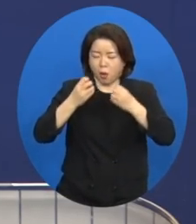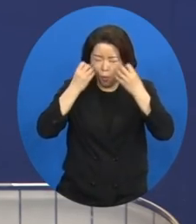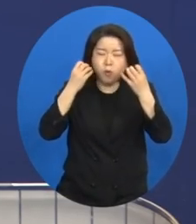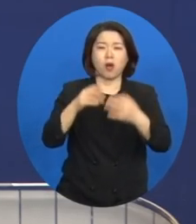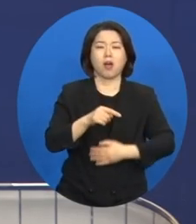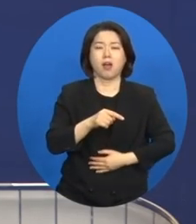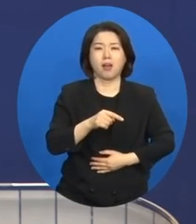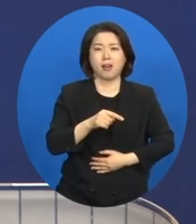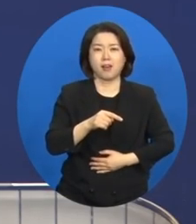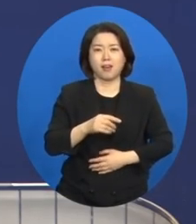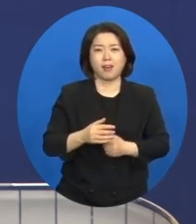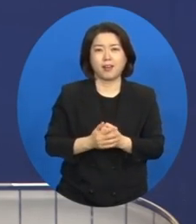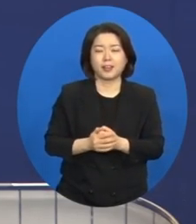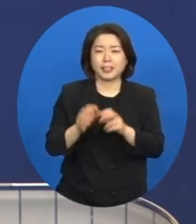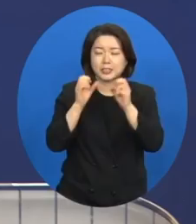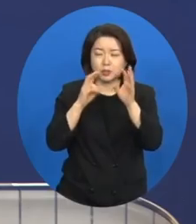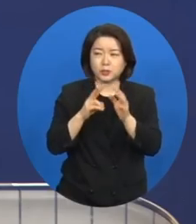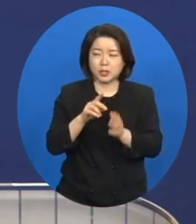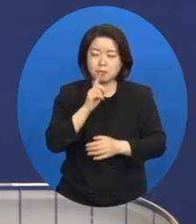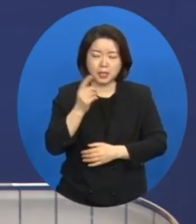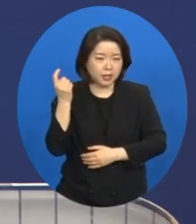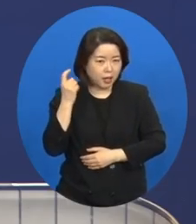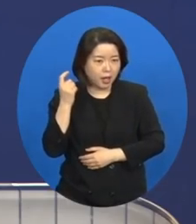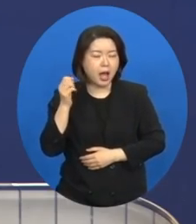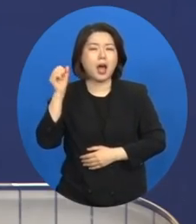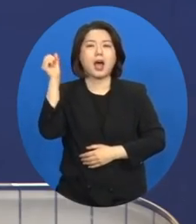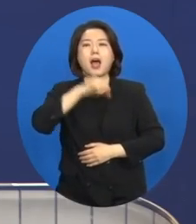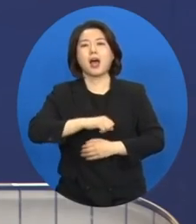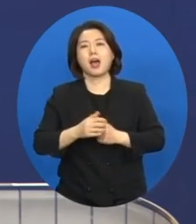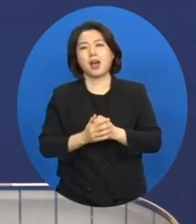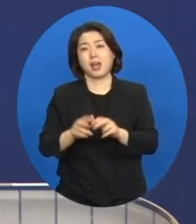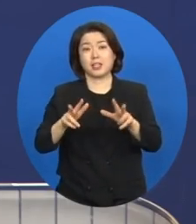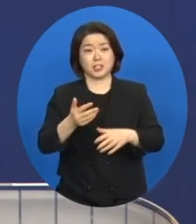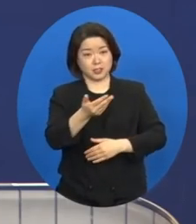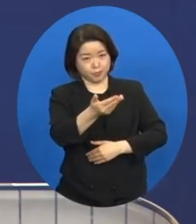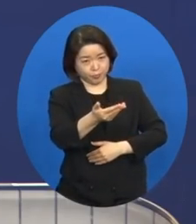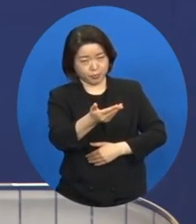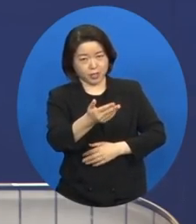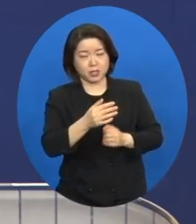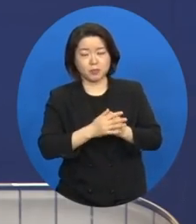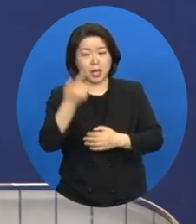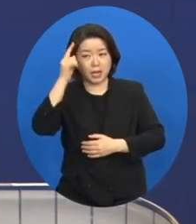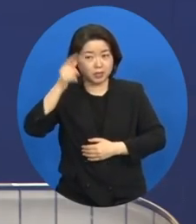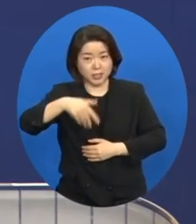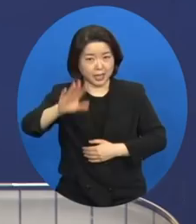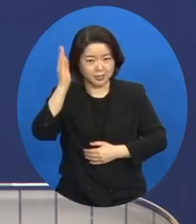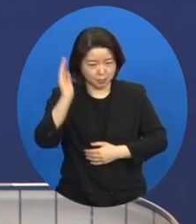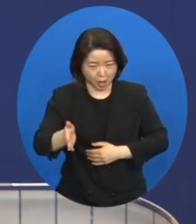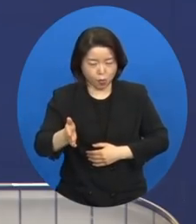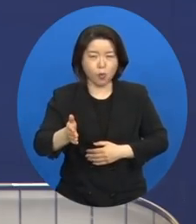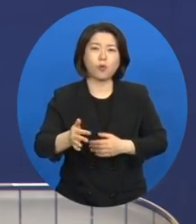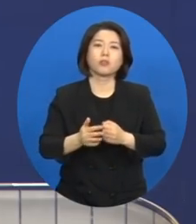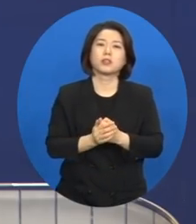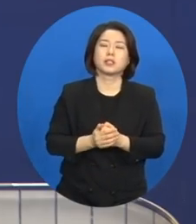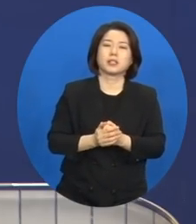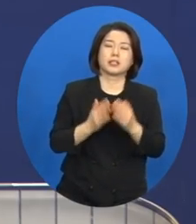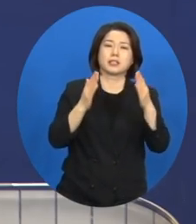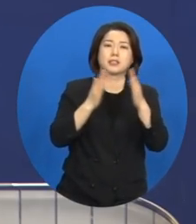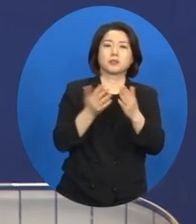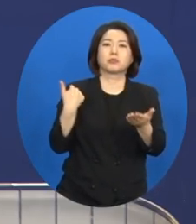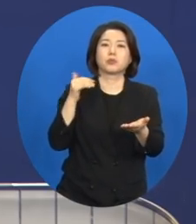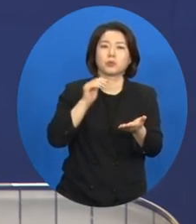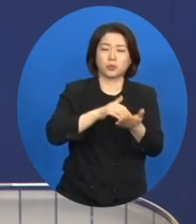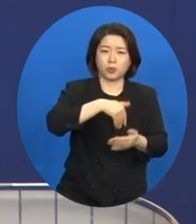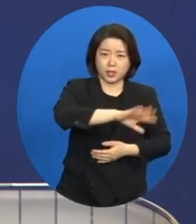생생하니까 선교사님이 그 꿈을 딱 듣더니 아, 이것은 지금 형제님이 러시아로 갈 것이 아니라 집으로 가서